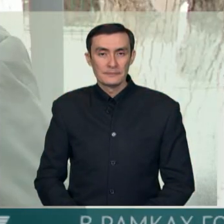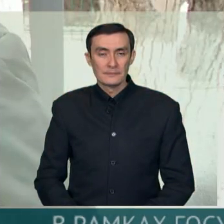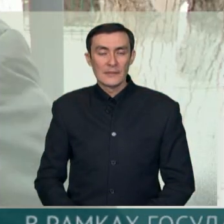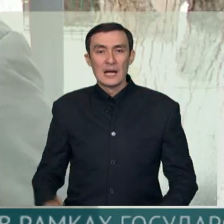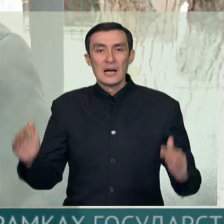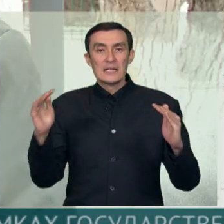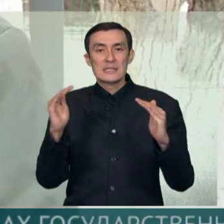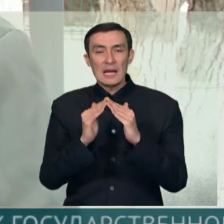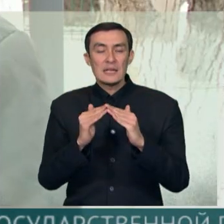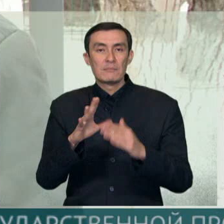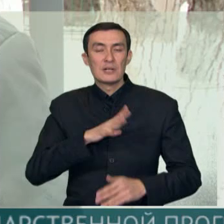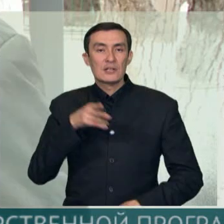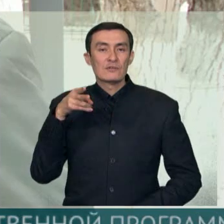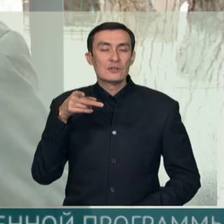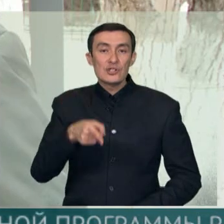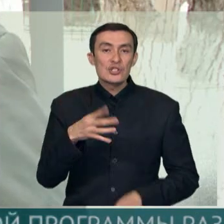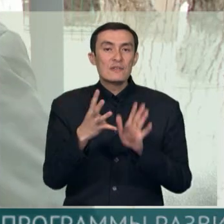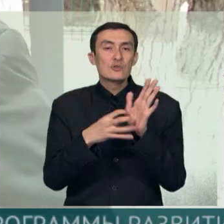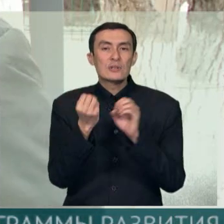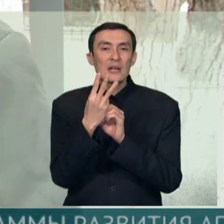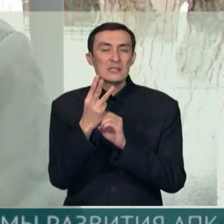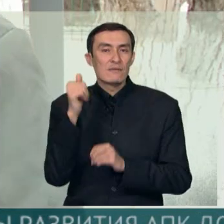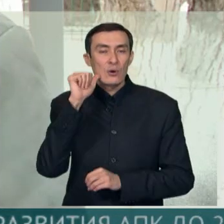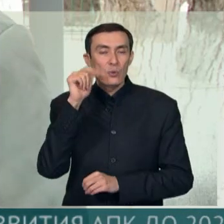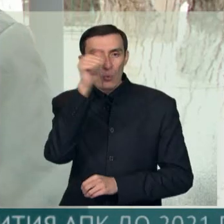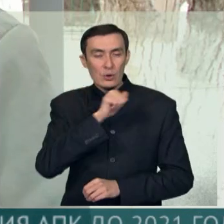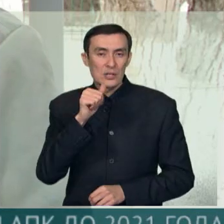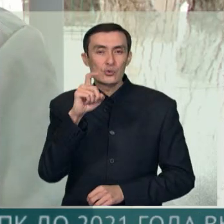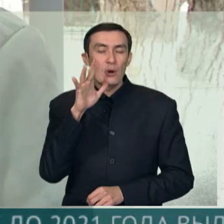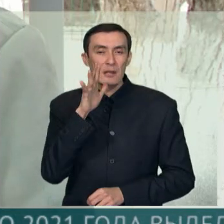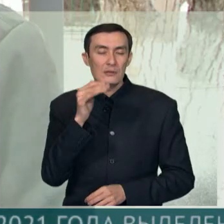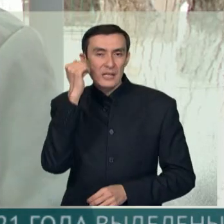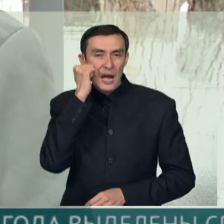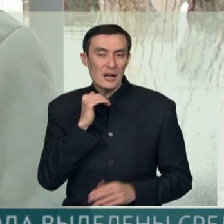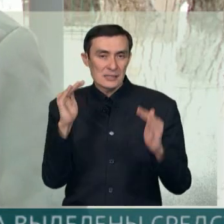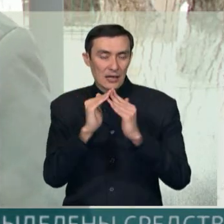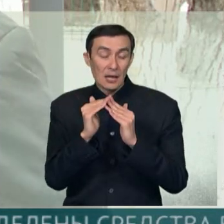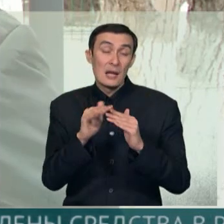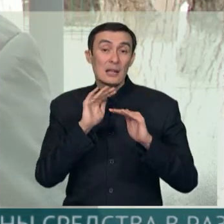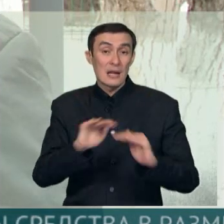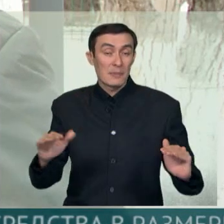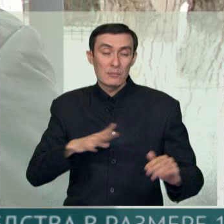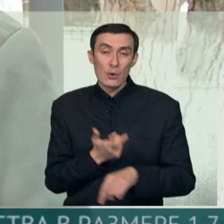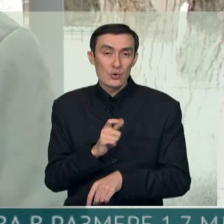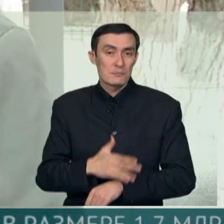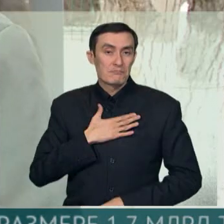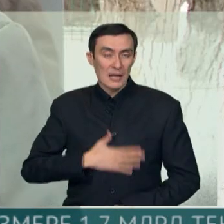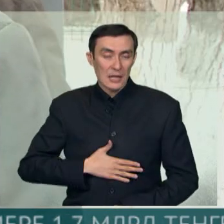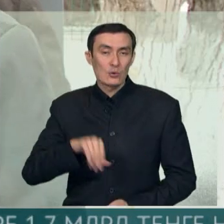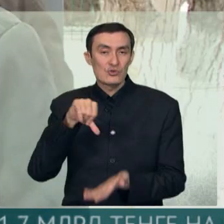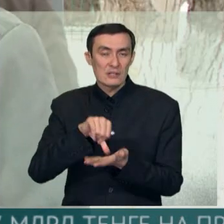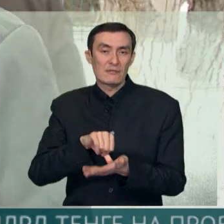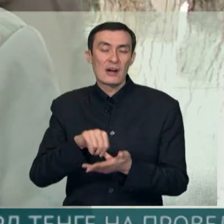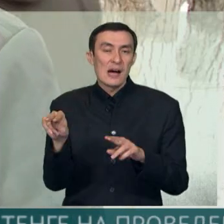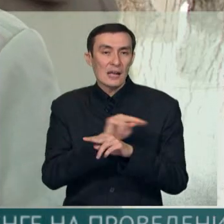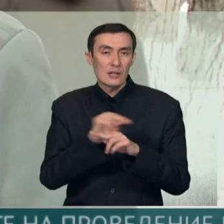Здание 1913 года, больше 100 лет зданию. Да, для ребят это самих было очень приятно принять участие